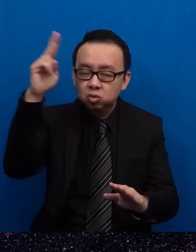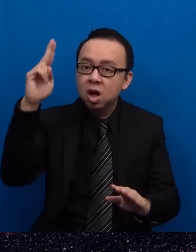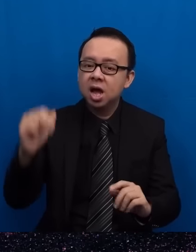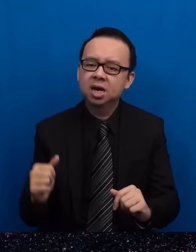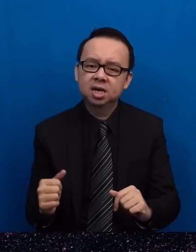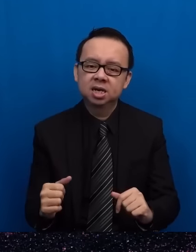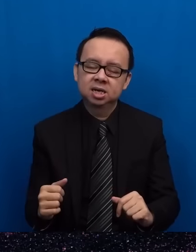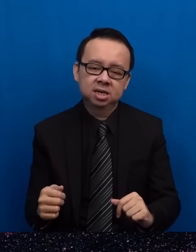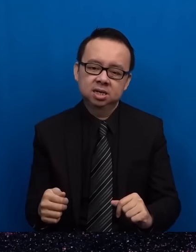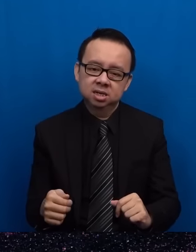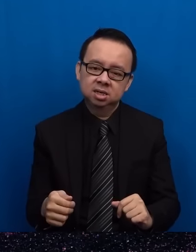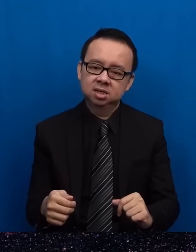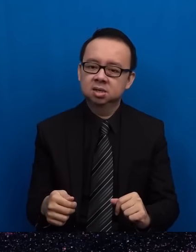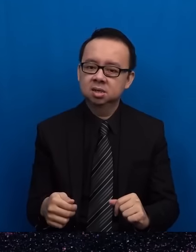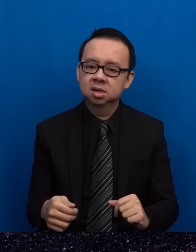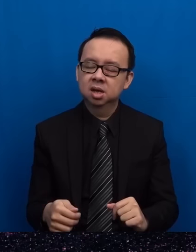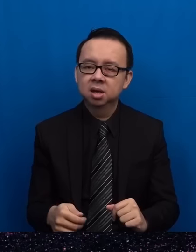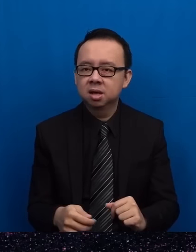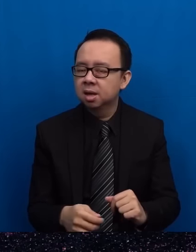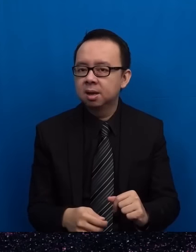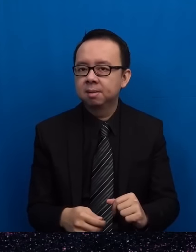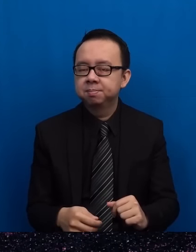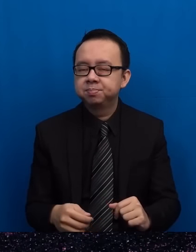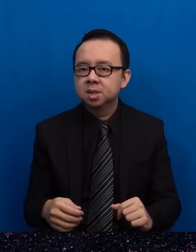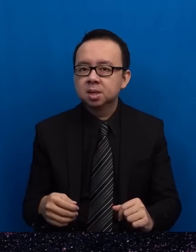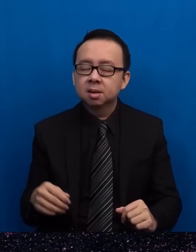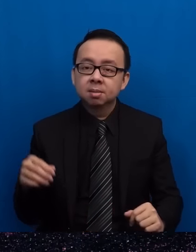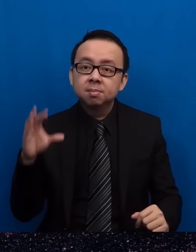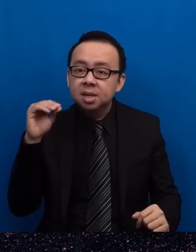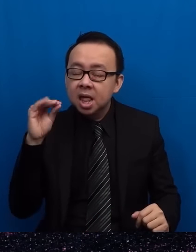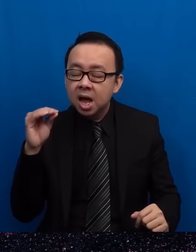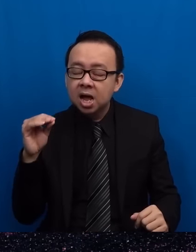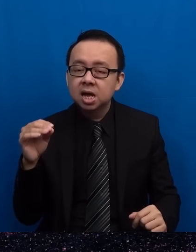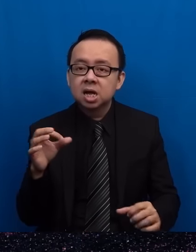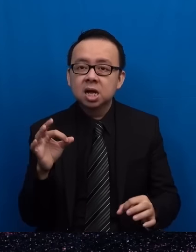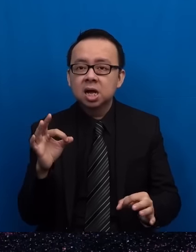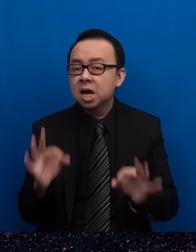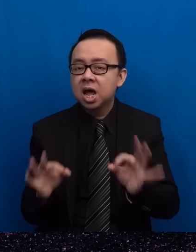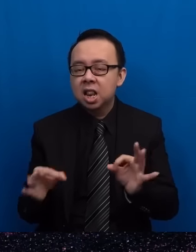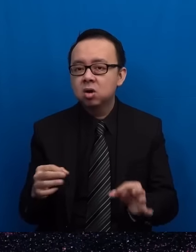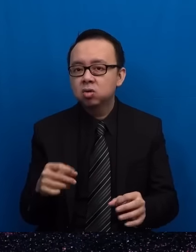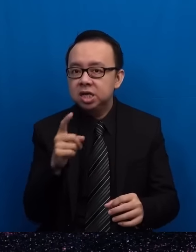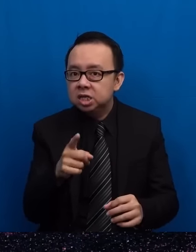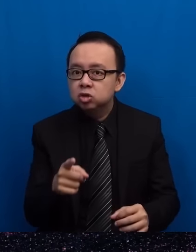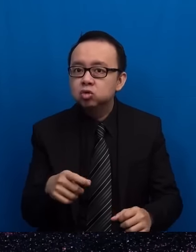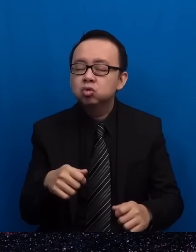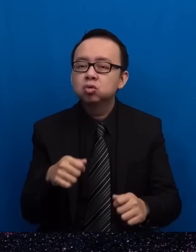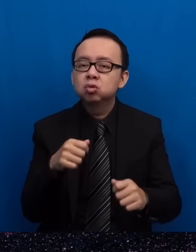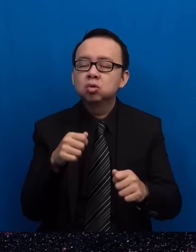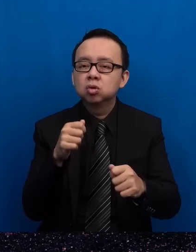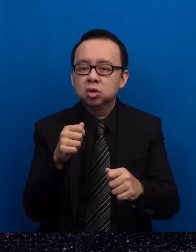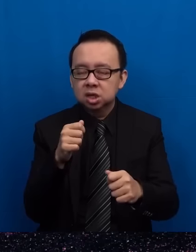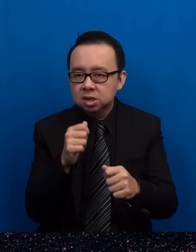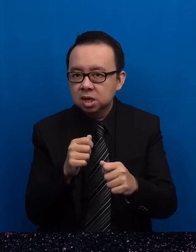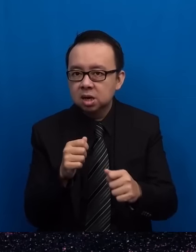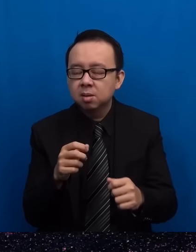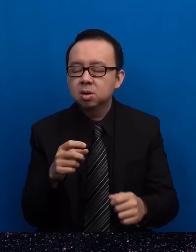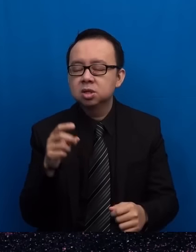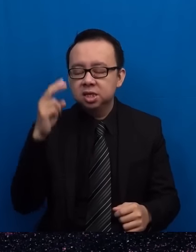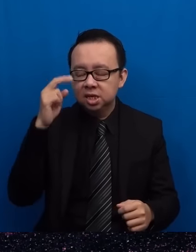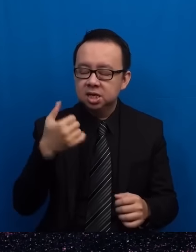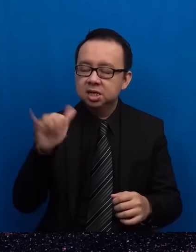dan kita evaluasi, Lord, if it is your will, kalau itu kehendak-Mu, biarkan jadi. Kalau bukan, teach me. Teach me your